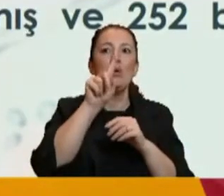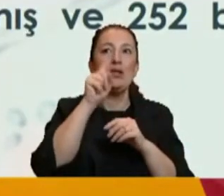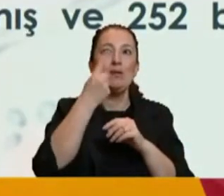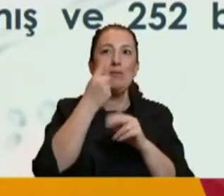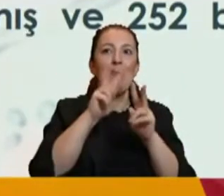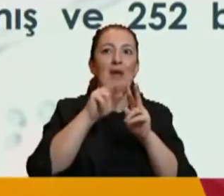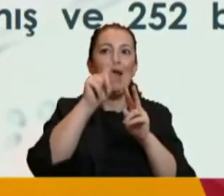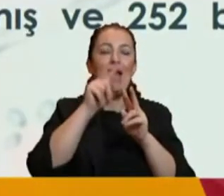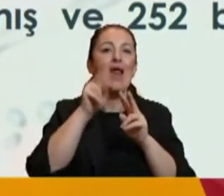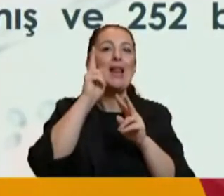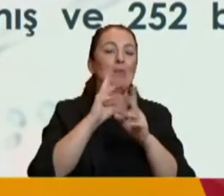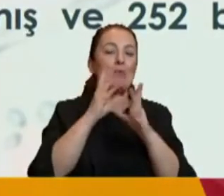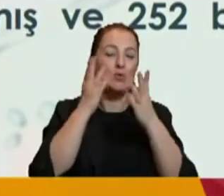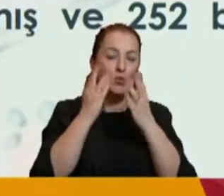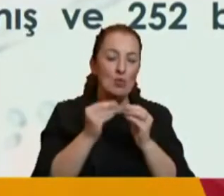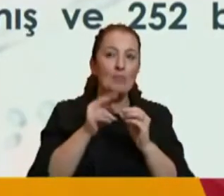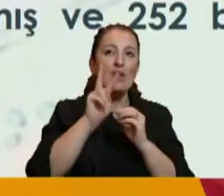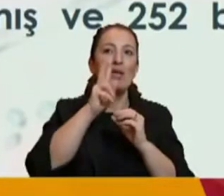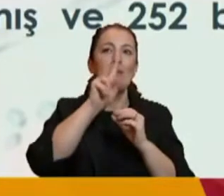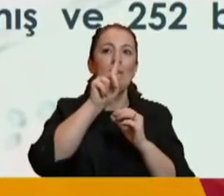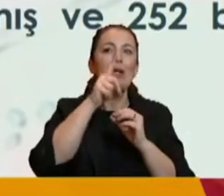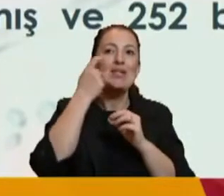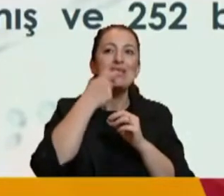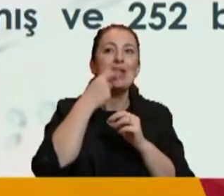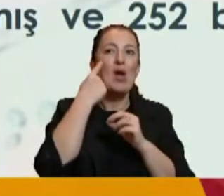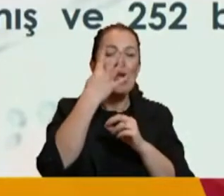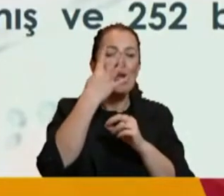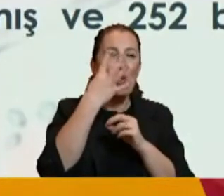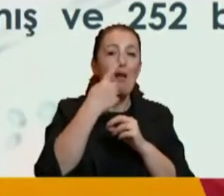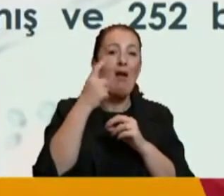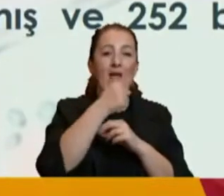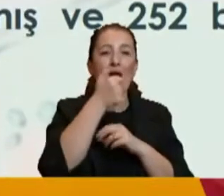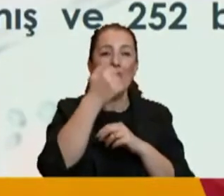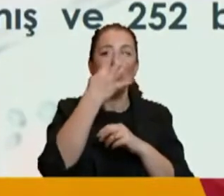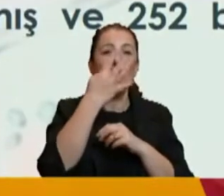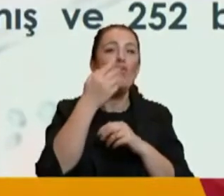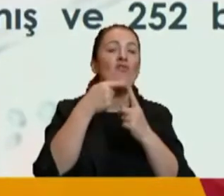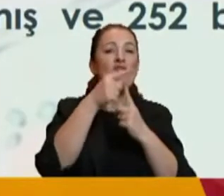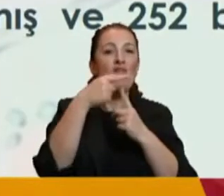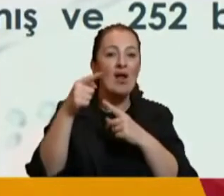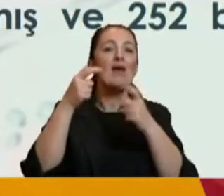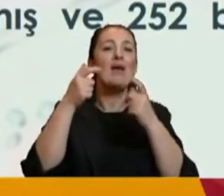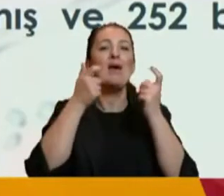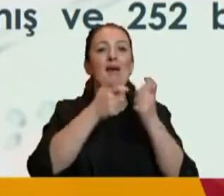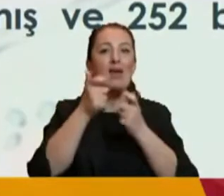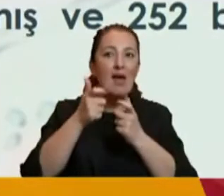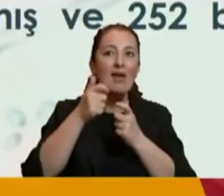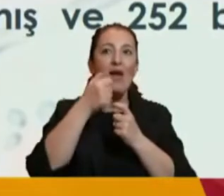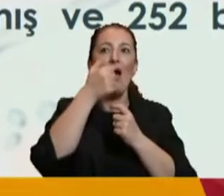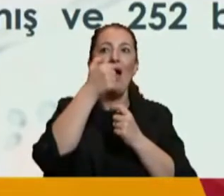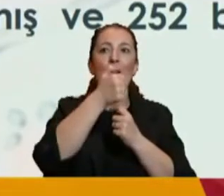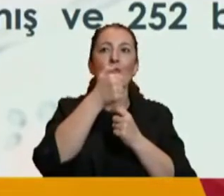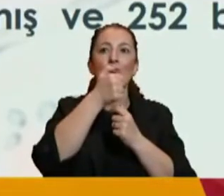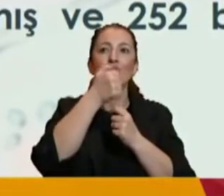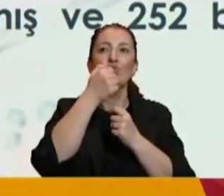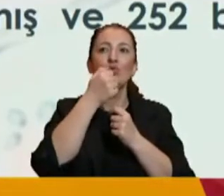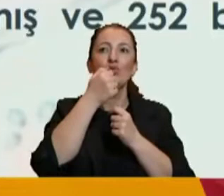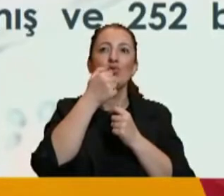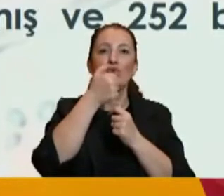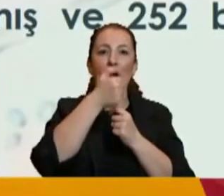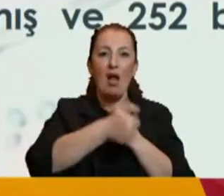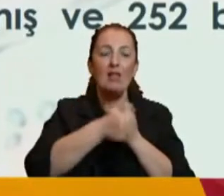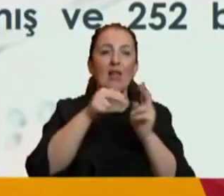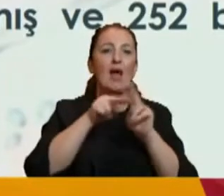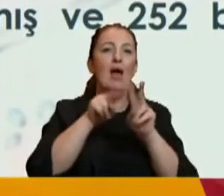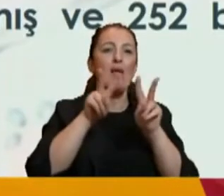2021 yılın ilk 4 ayında ise 64 farklı derede toplam 66 kilometrik deri temizliği yapılmış ve 252 bin